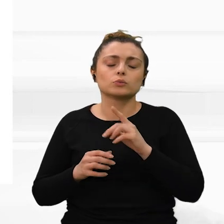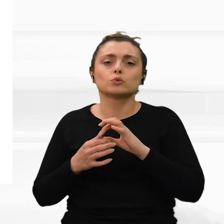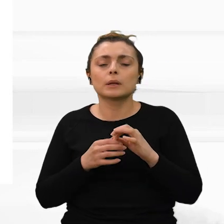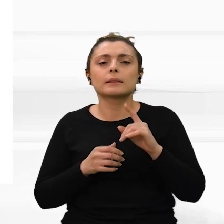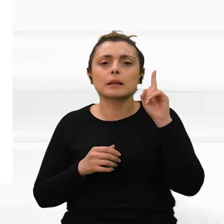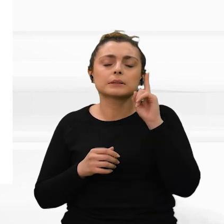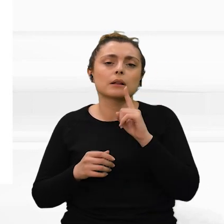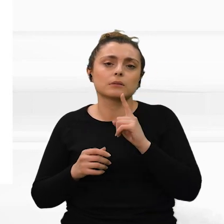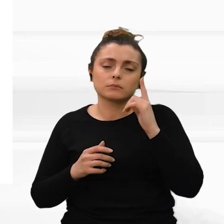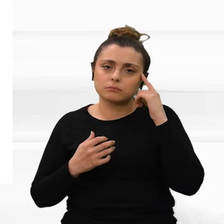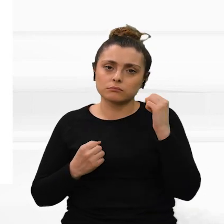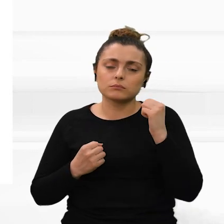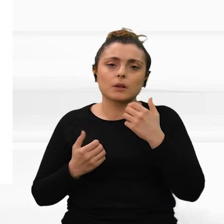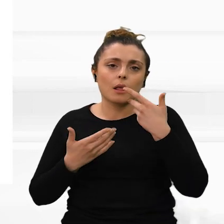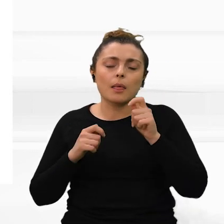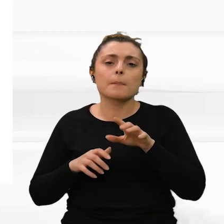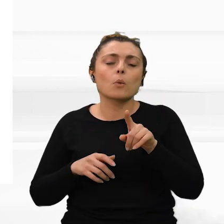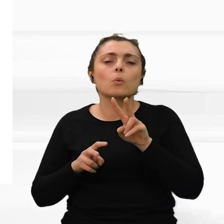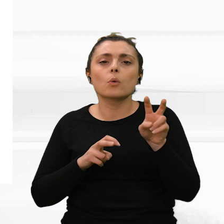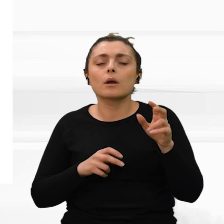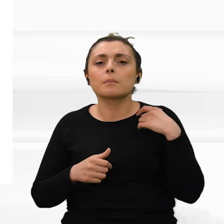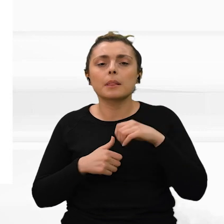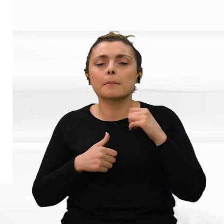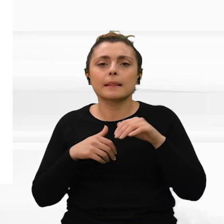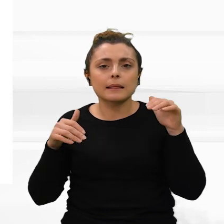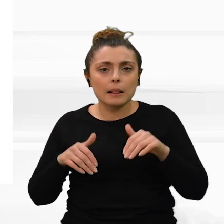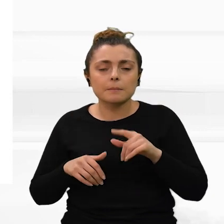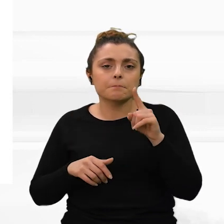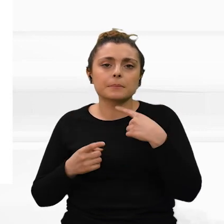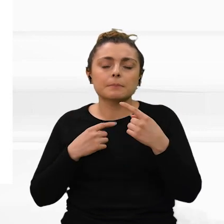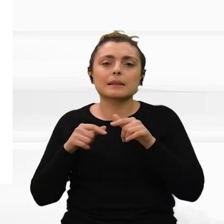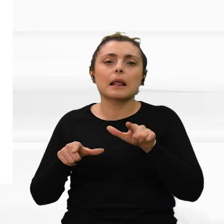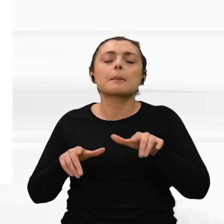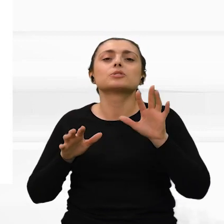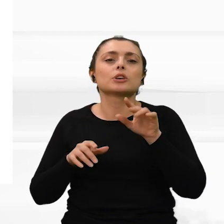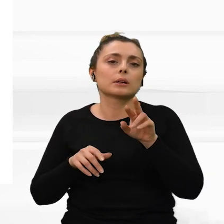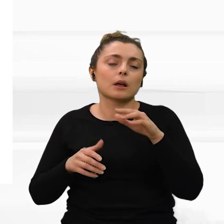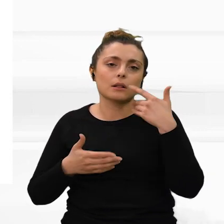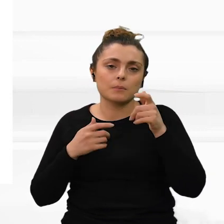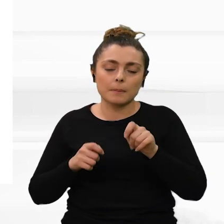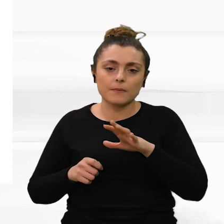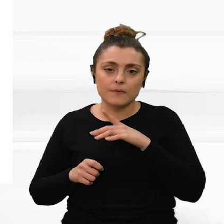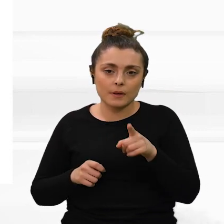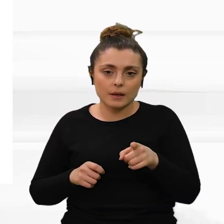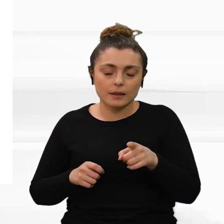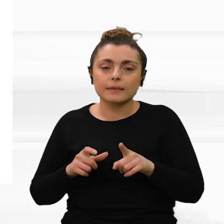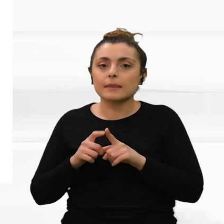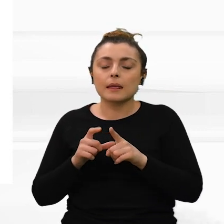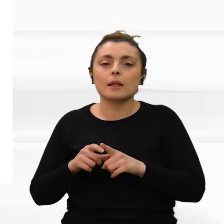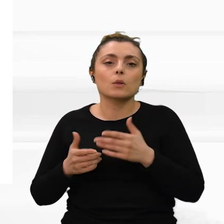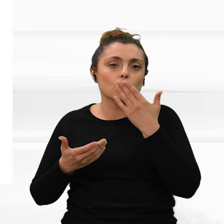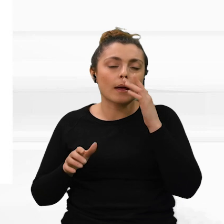parçada tanrısal irade vurgu yapılmadığını olayların ard arda gelmesi nin birbirini gerektirmeyen bileceğini vurgu yapılmıştır